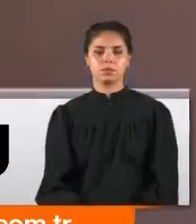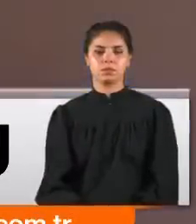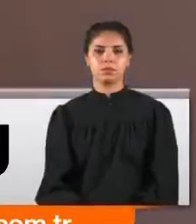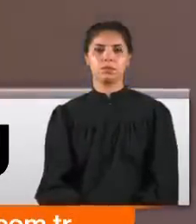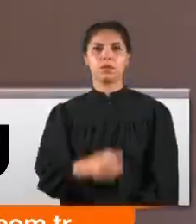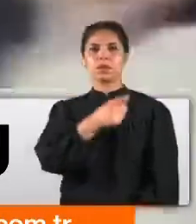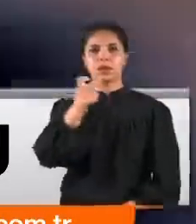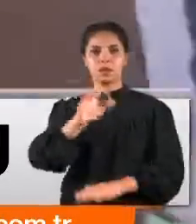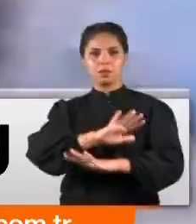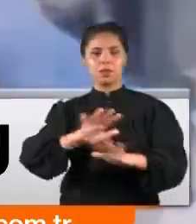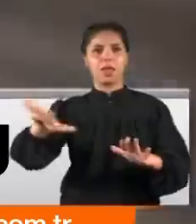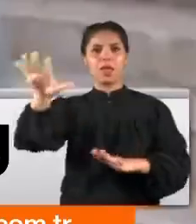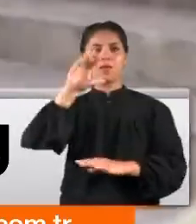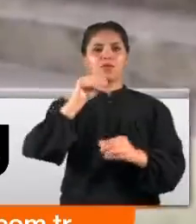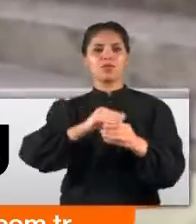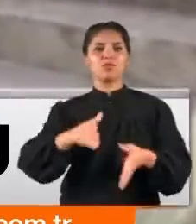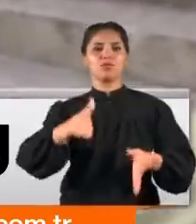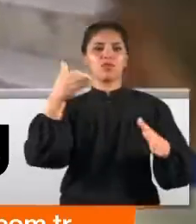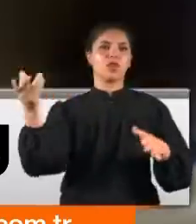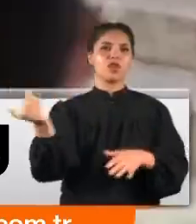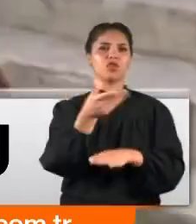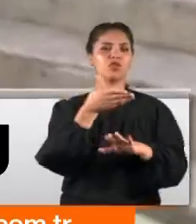Silahlar susunca herkes içeri kaçtı.